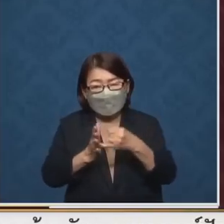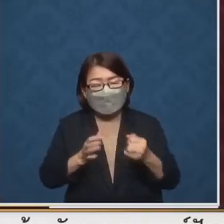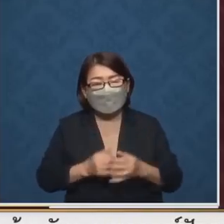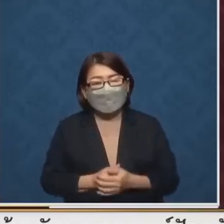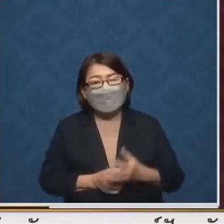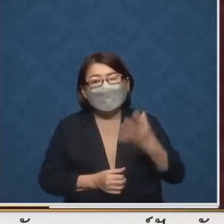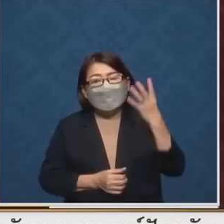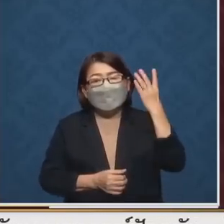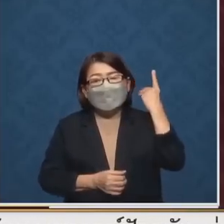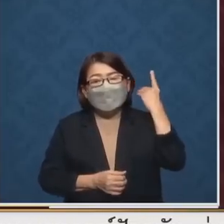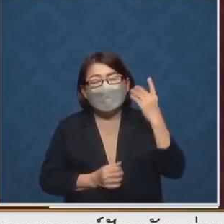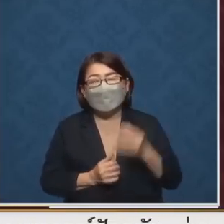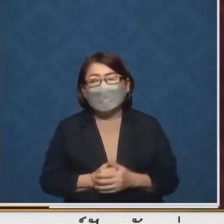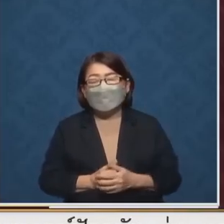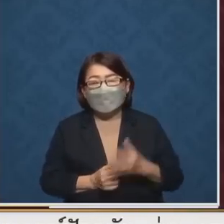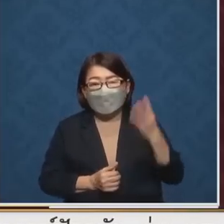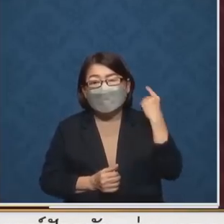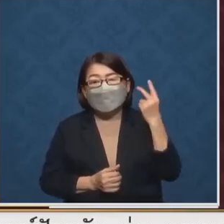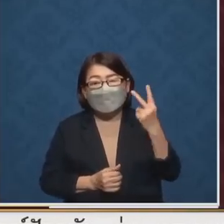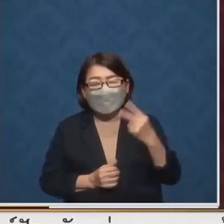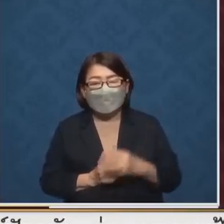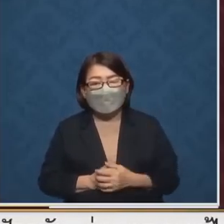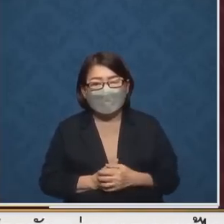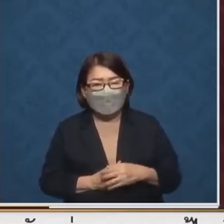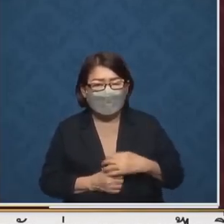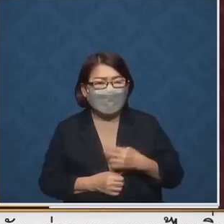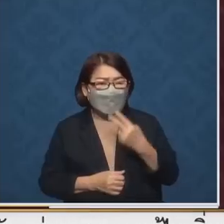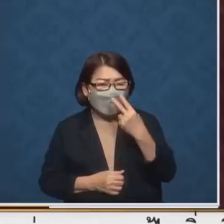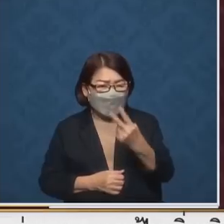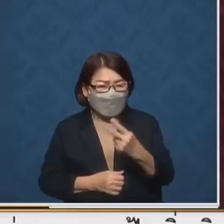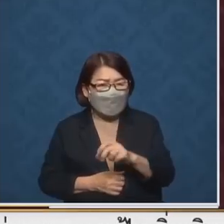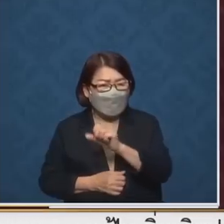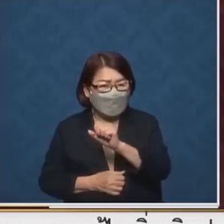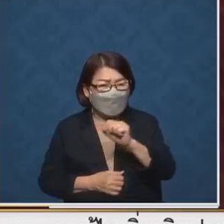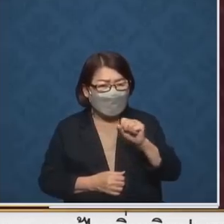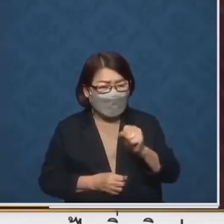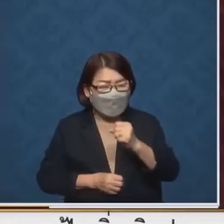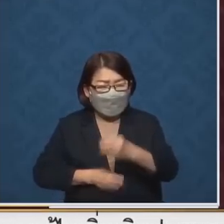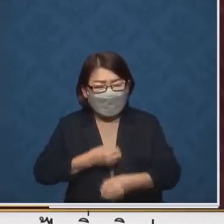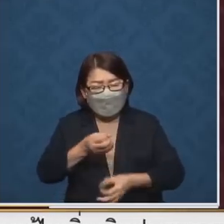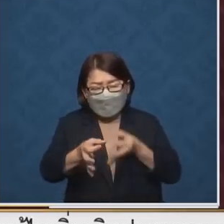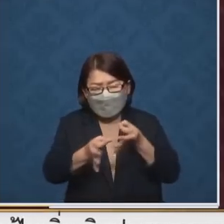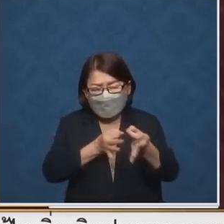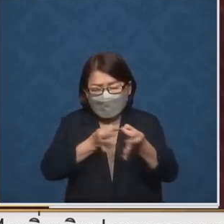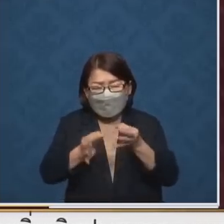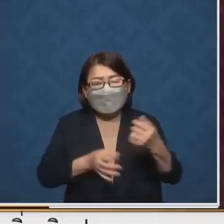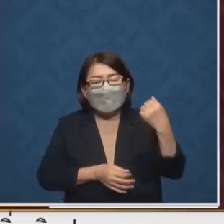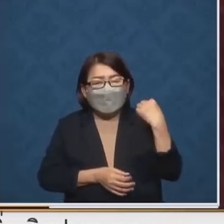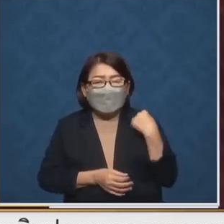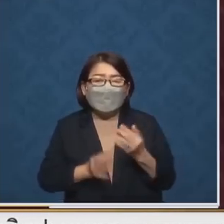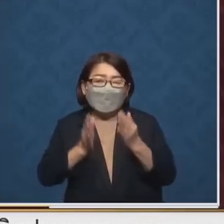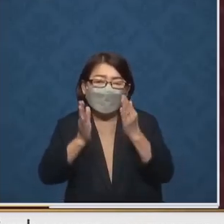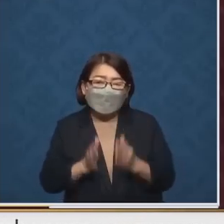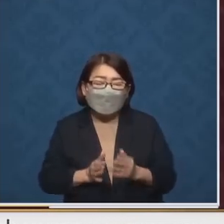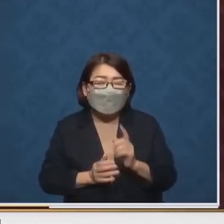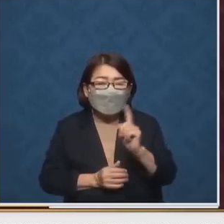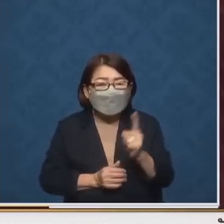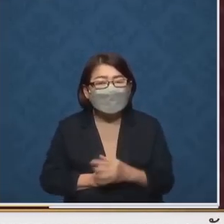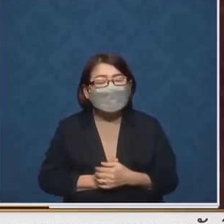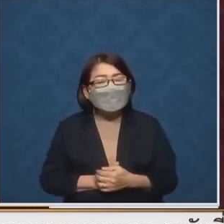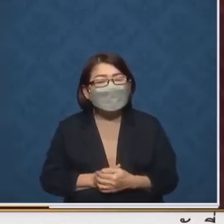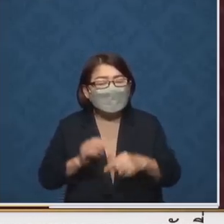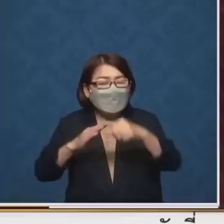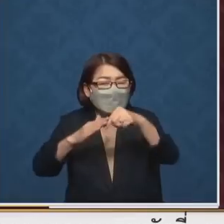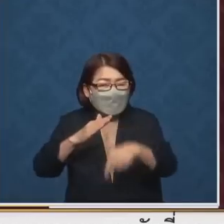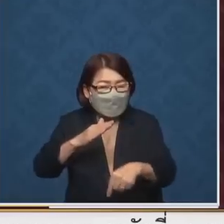เมาะวาน หรอวนซืมผมฟงไท conversantพี่ endeังได้ความชื่นชมอย่มองคนลงลึกอ